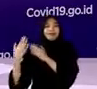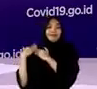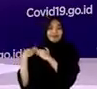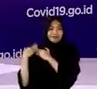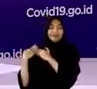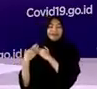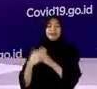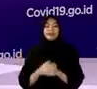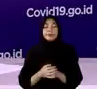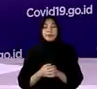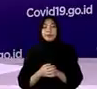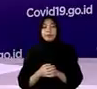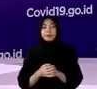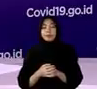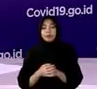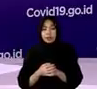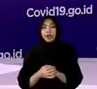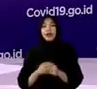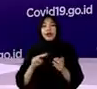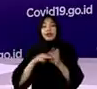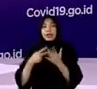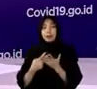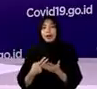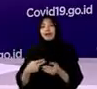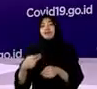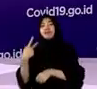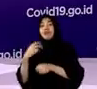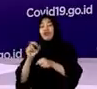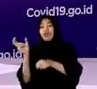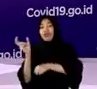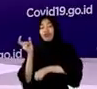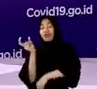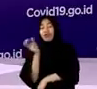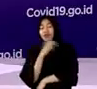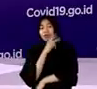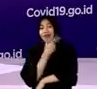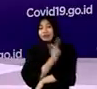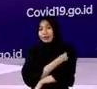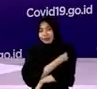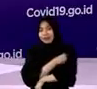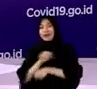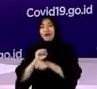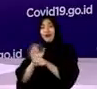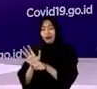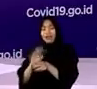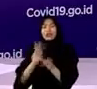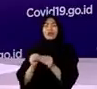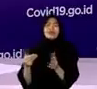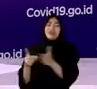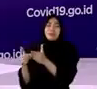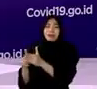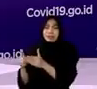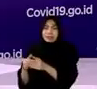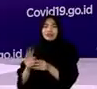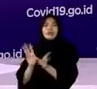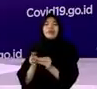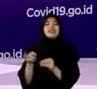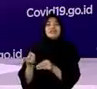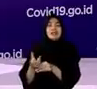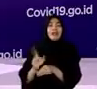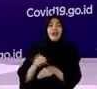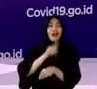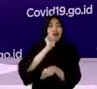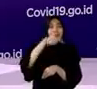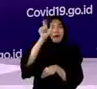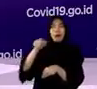intinya, vaksin COVID-19 masih sangat terbatas, sehingga vaksin yang diperjualbelikan secara bebas sudah pasti